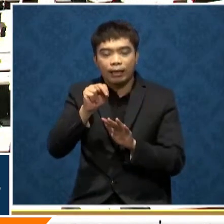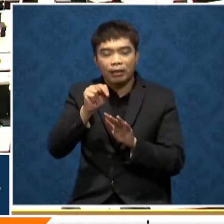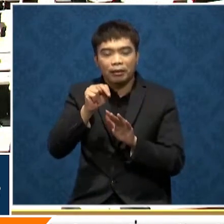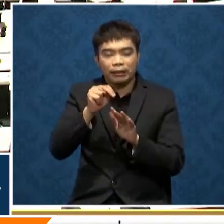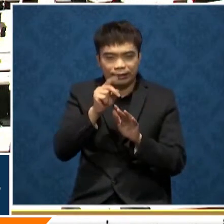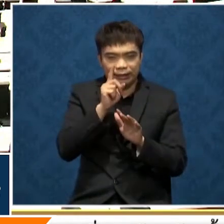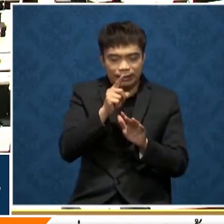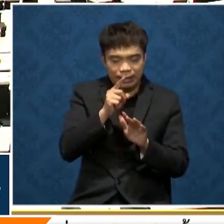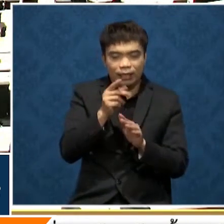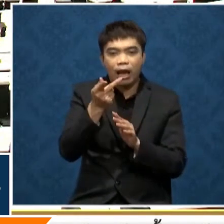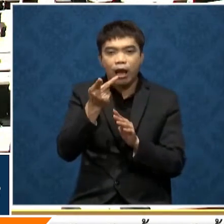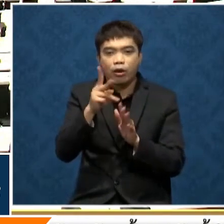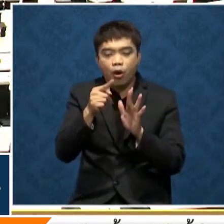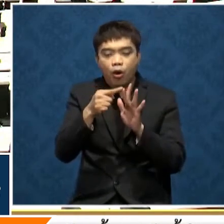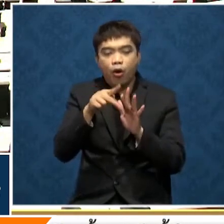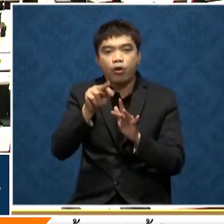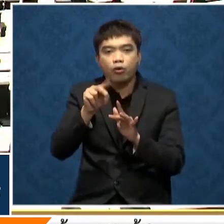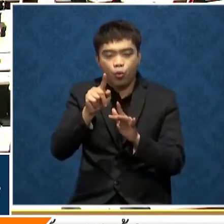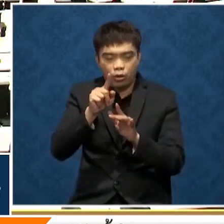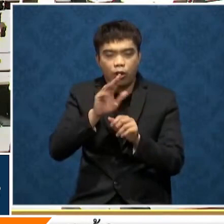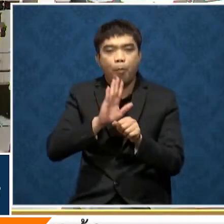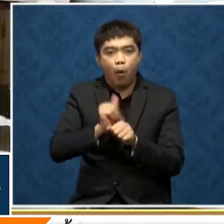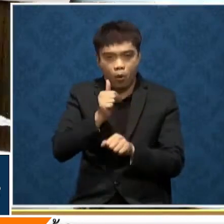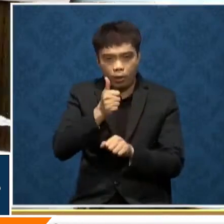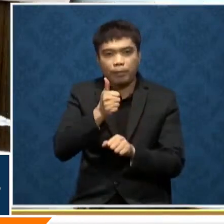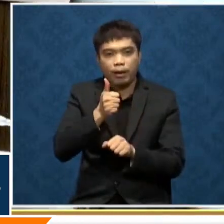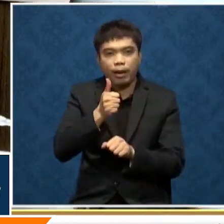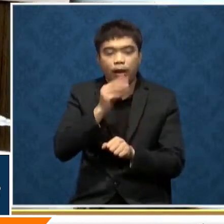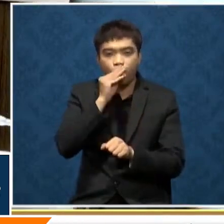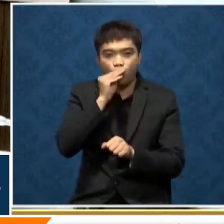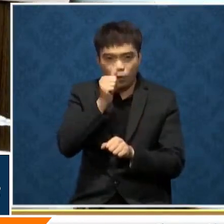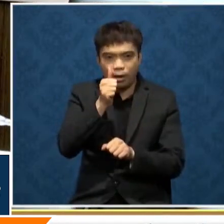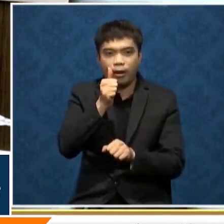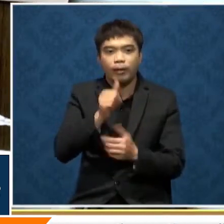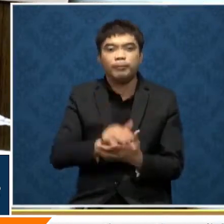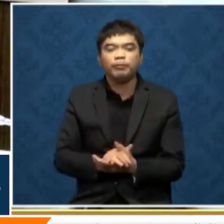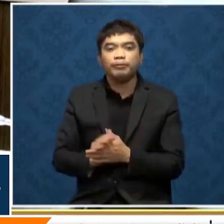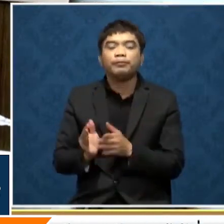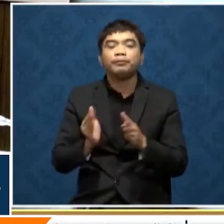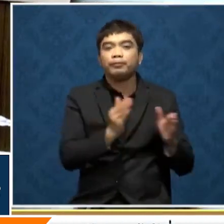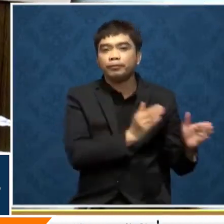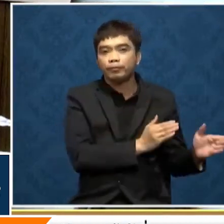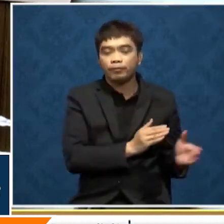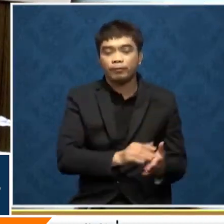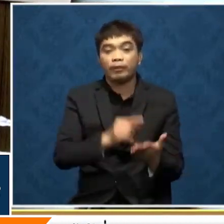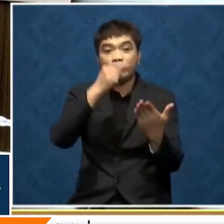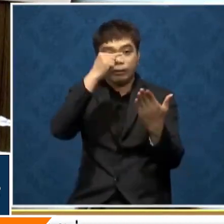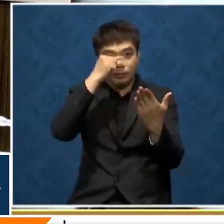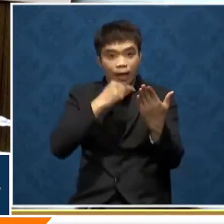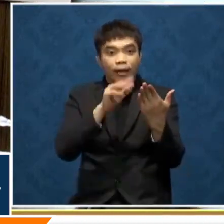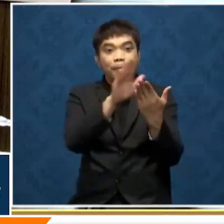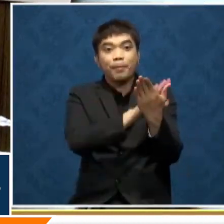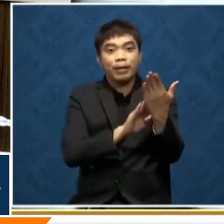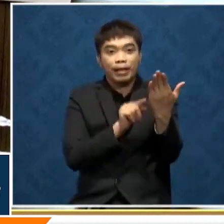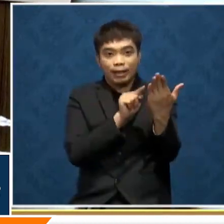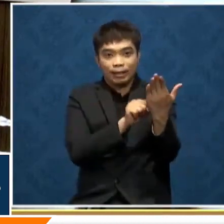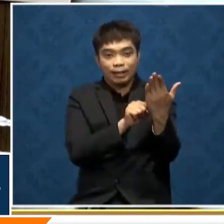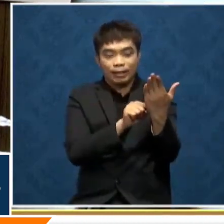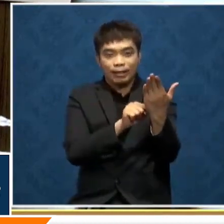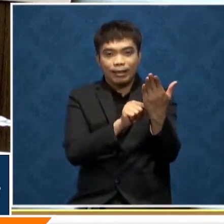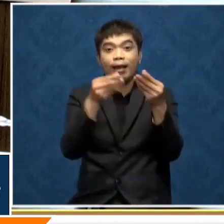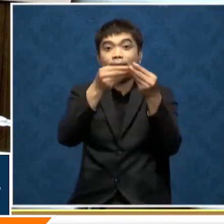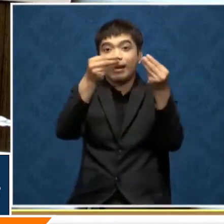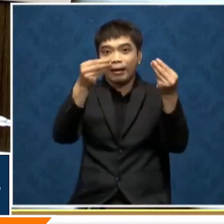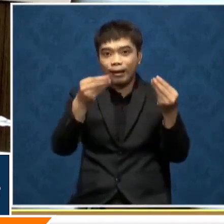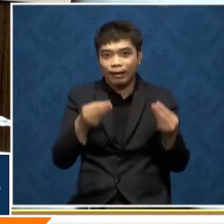เพียงพอนะครับขอบคุณครับในวาระของการอภิปรายรายงานการปฏิรูปประเทศเนี่ยนะครับผมขอรับทำหน้าที่การ